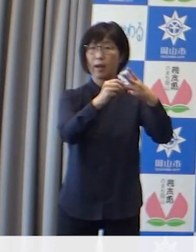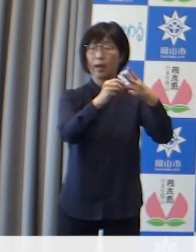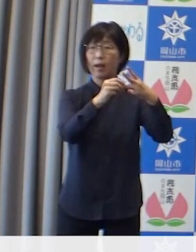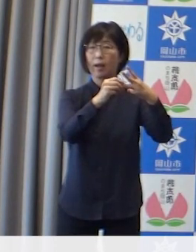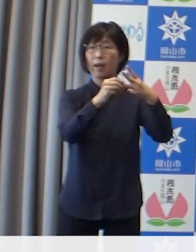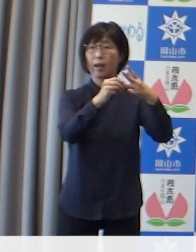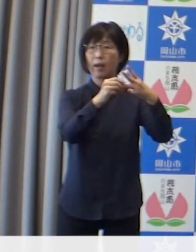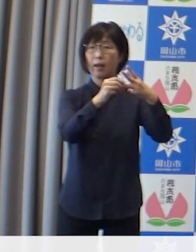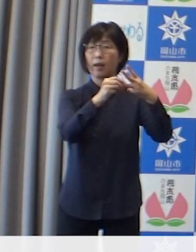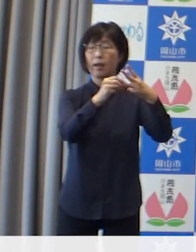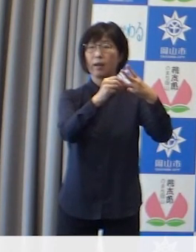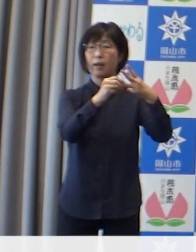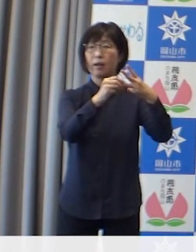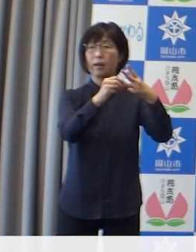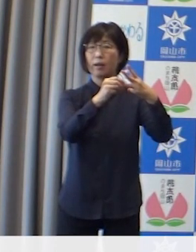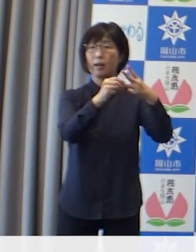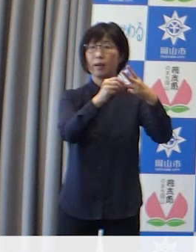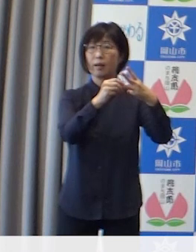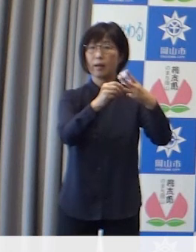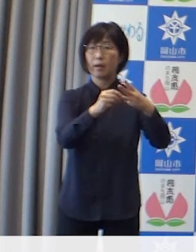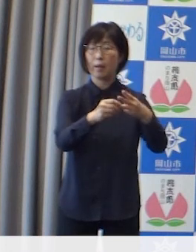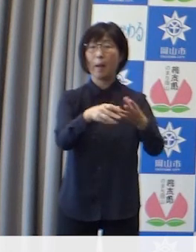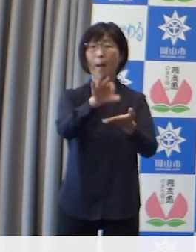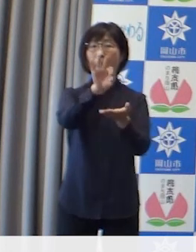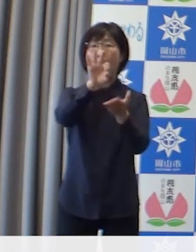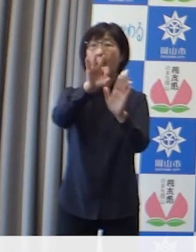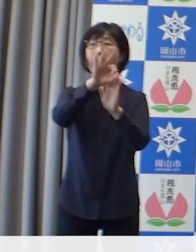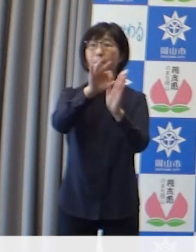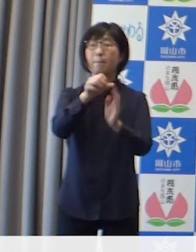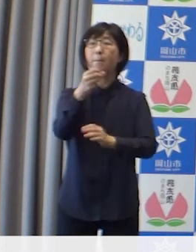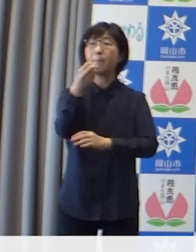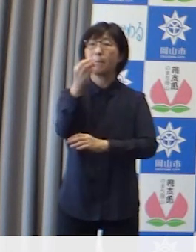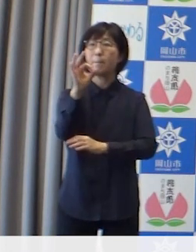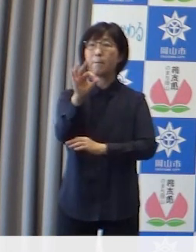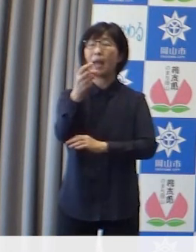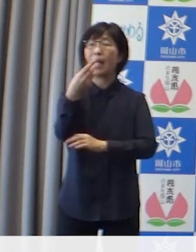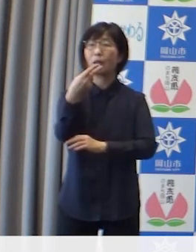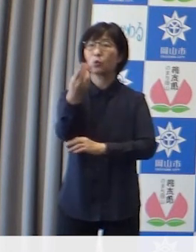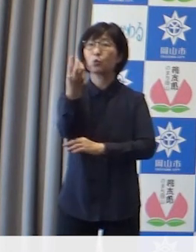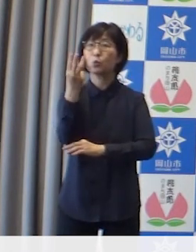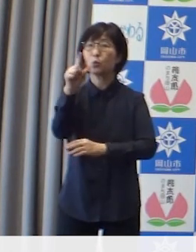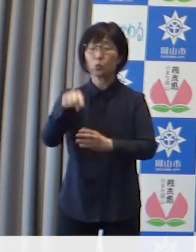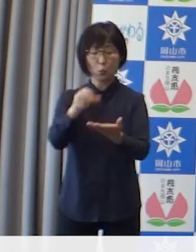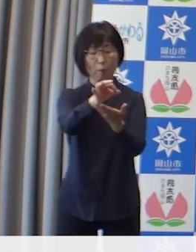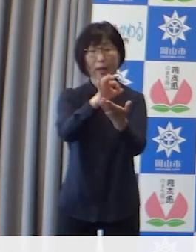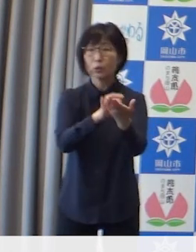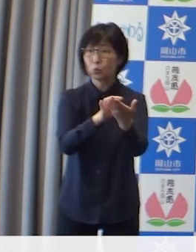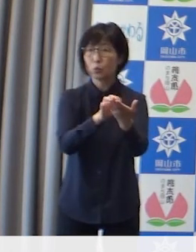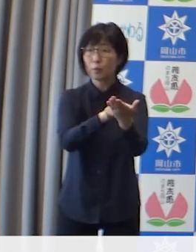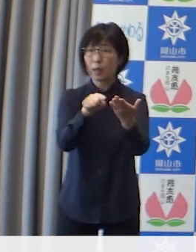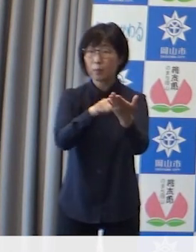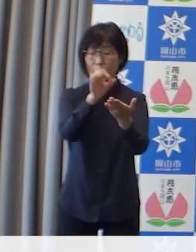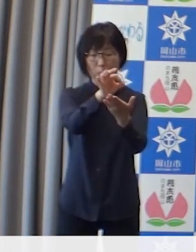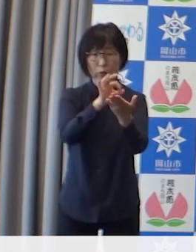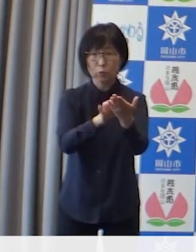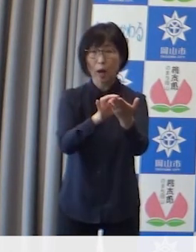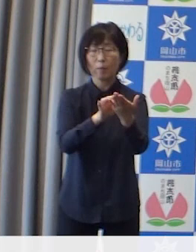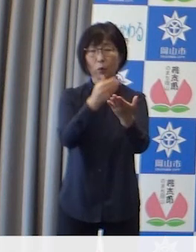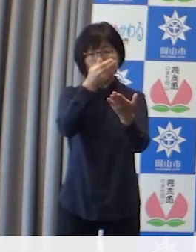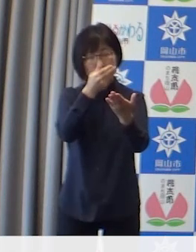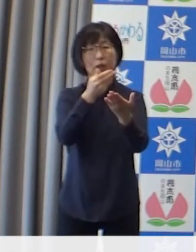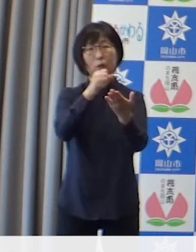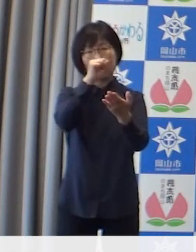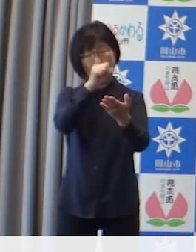3点目がですね、メニュー画面の充実であります。先ほど申し上げましたように、本年